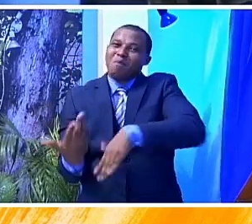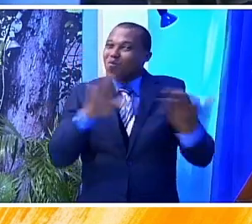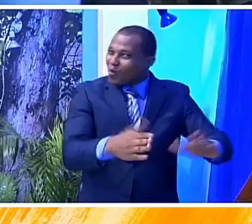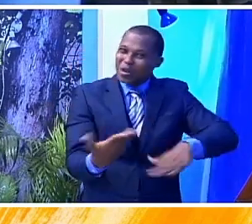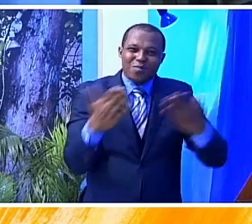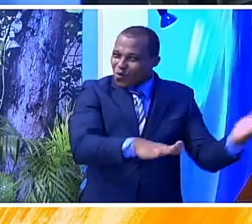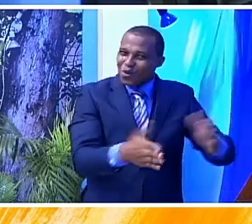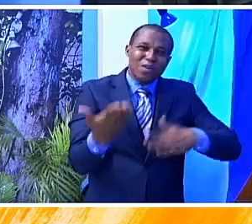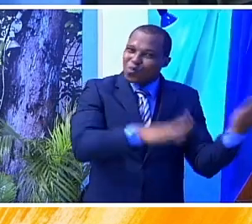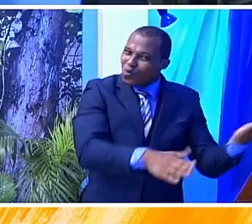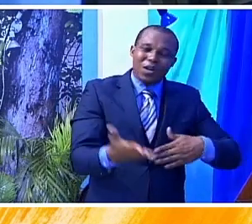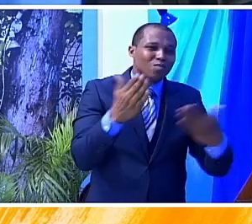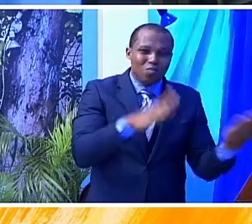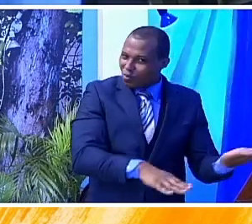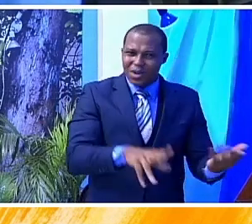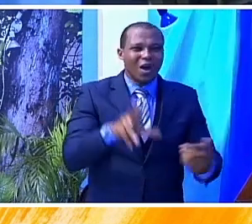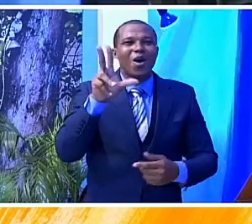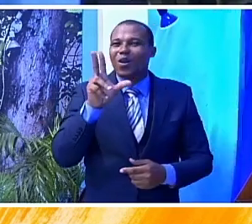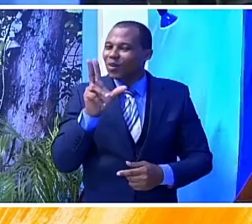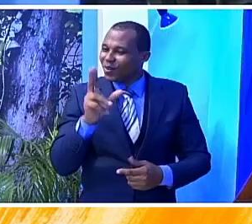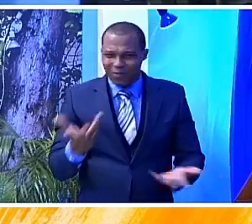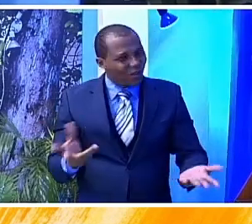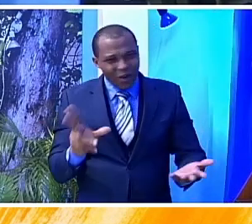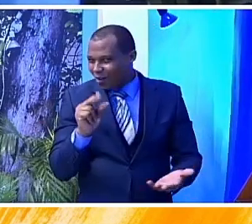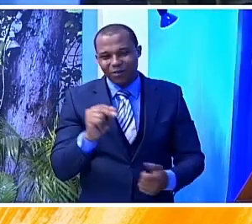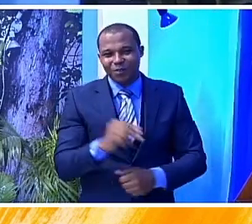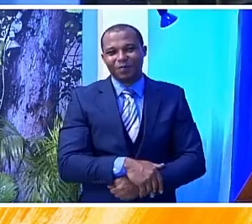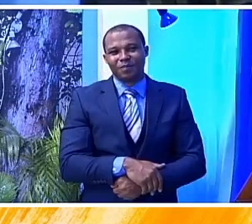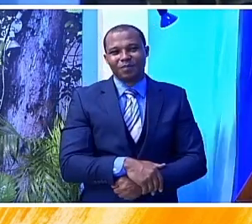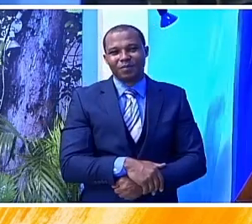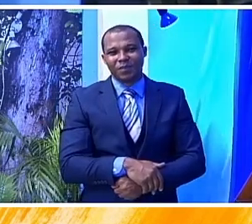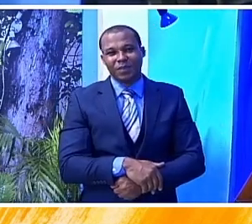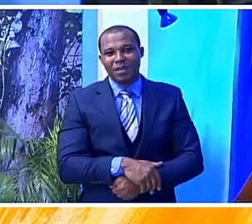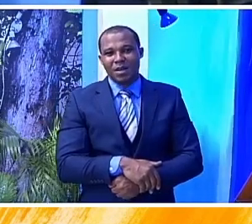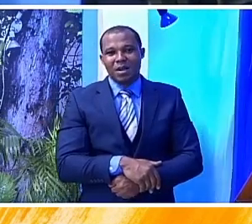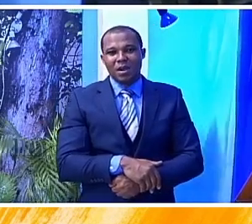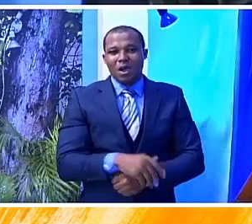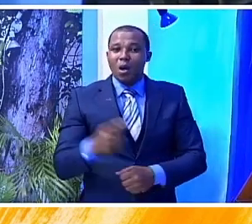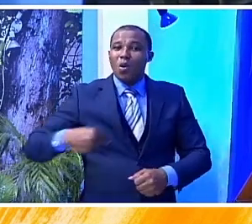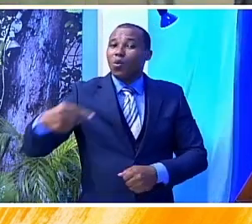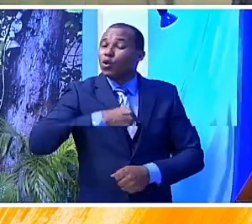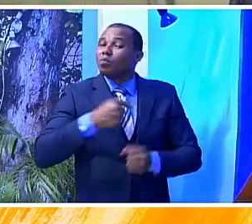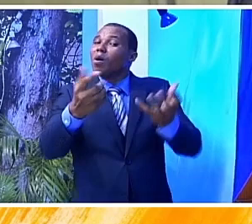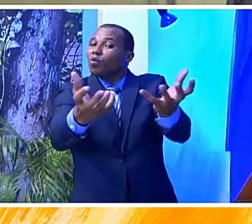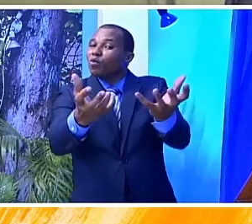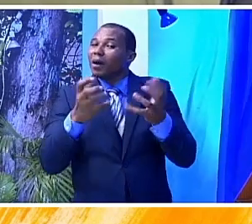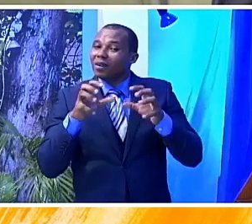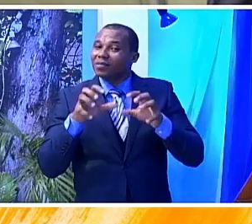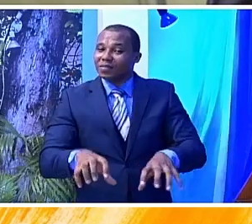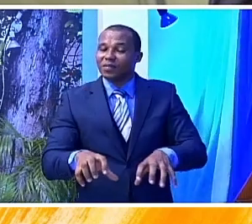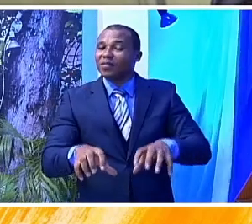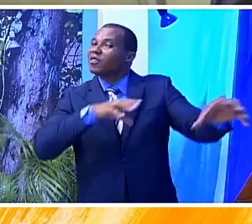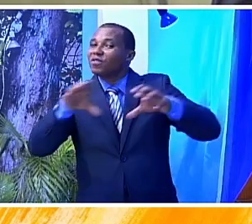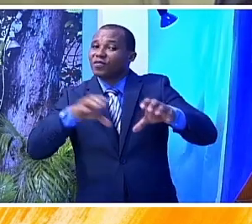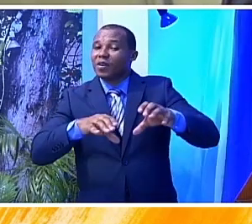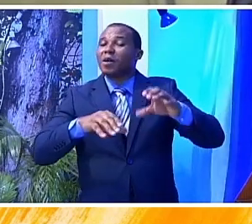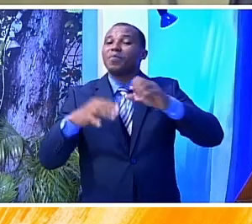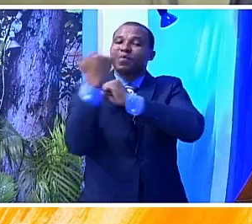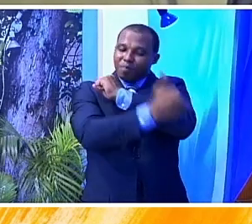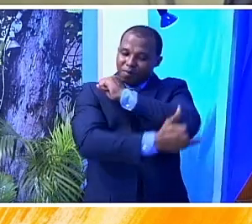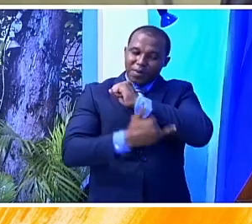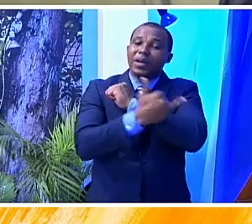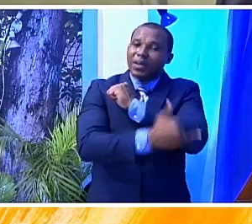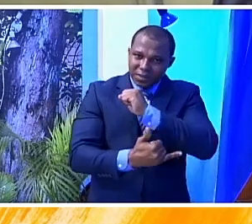pays côté tout le monde capable de gagner droit pour manger. Nous refusons de construire un pays côté nous qui a dit, eh bien, normalement, tout le monde a